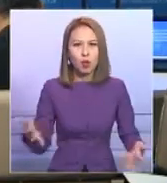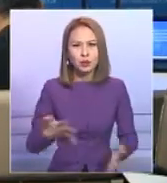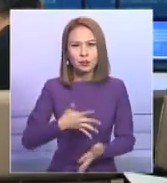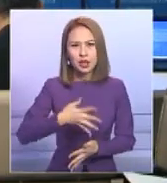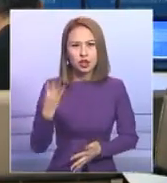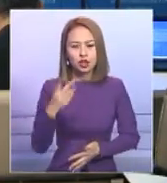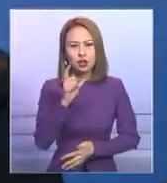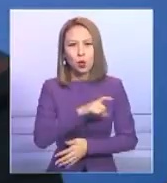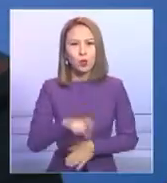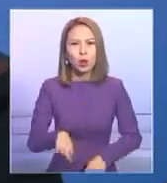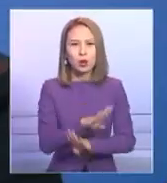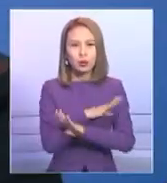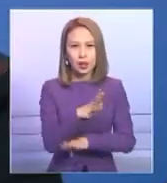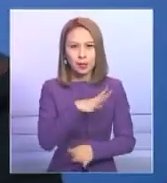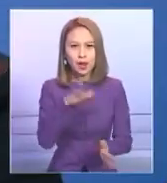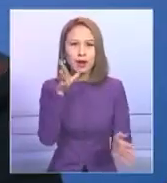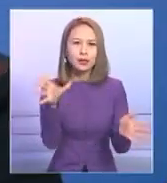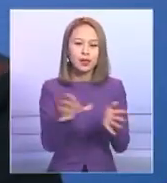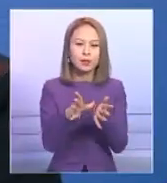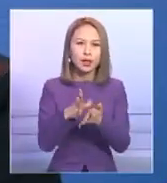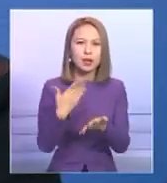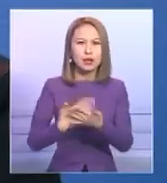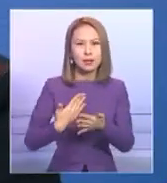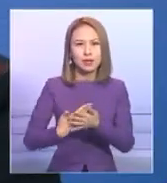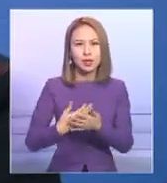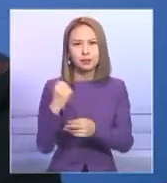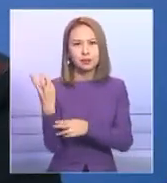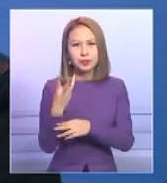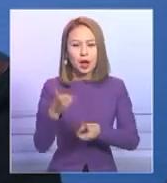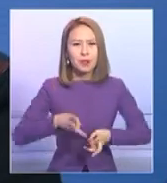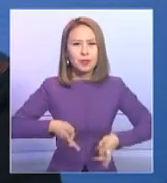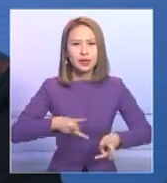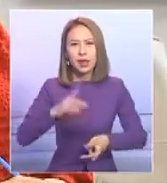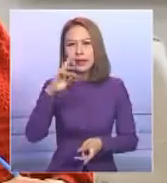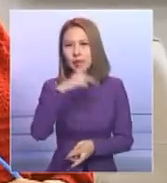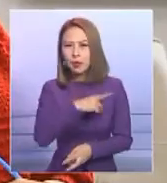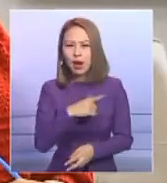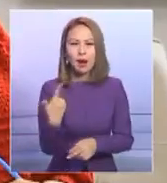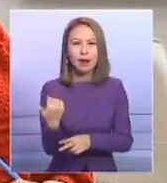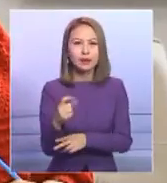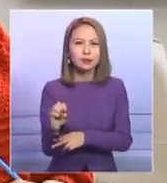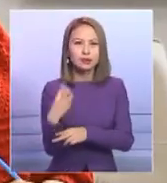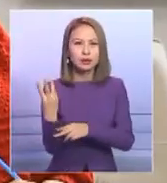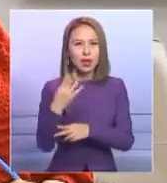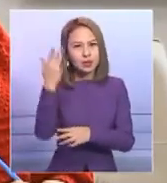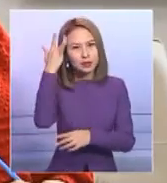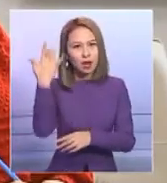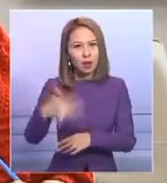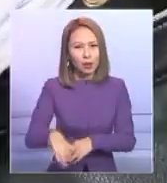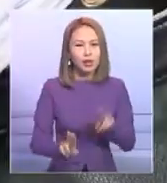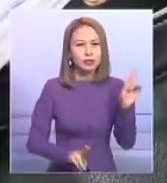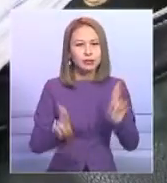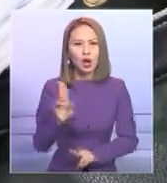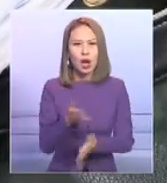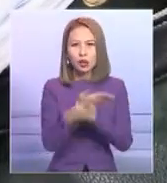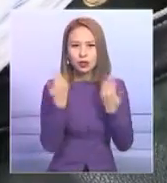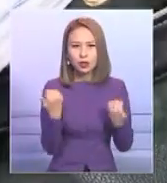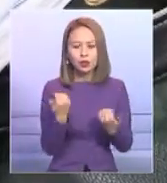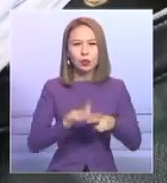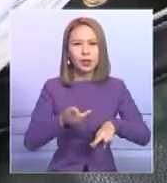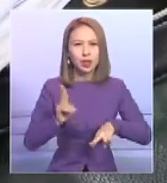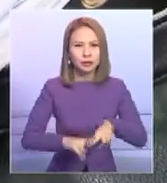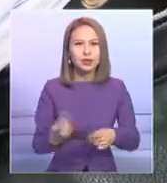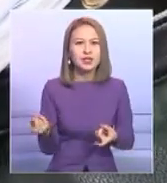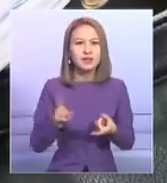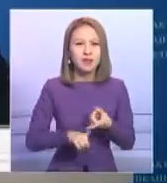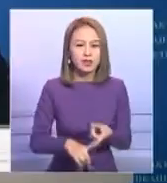тілсіз жаудың құрбаны болған. Оған электр жабдықтары мен пешті дұрыс пайдаланбау және газды қолдану ережелеріне немқұрайлы қарау